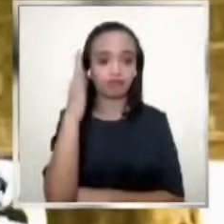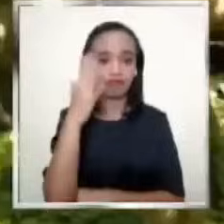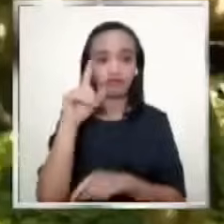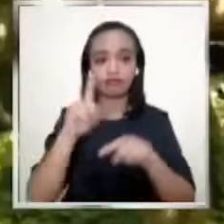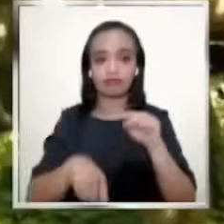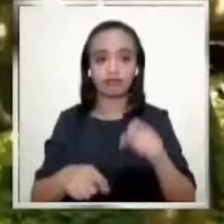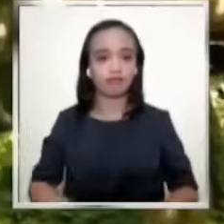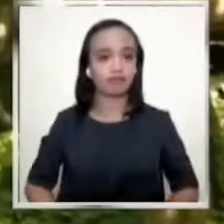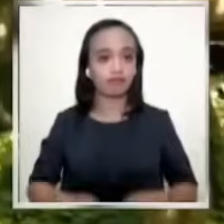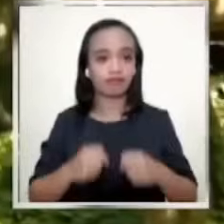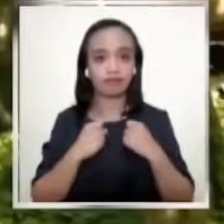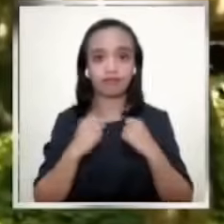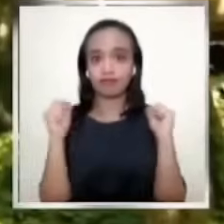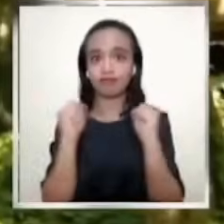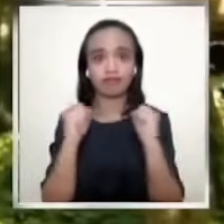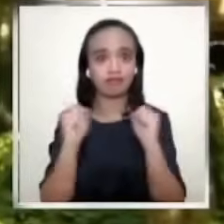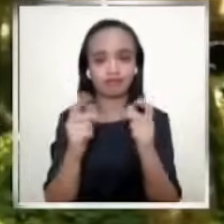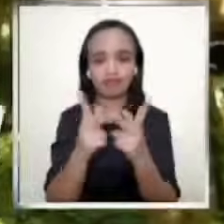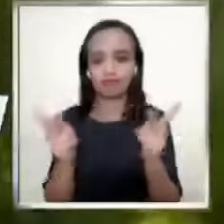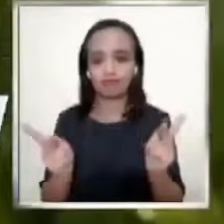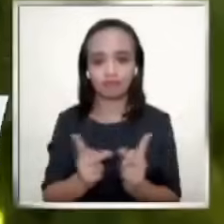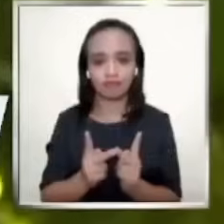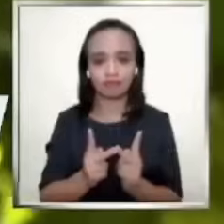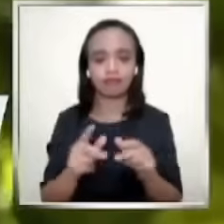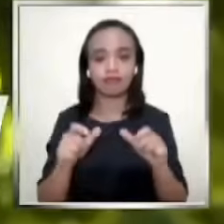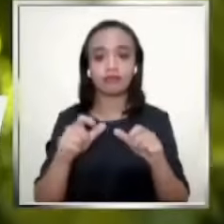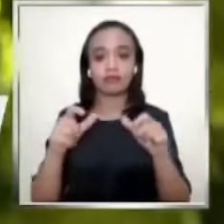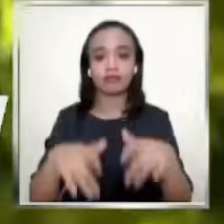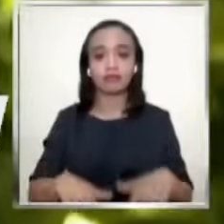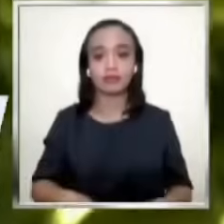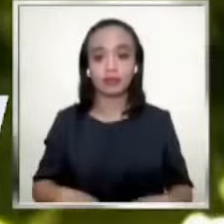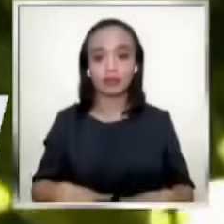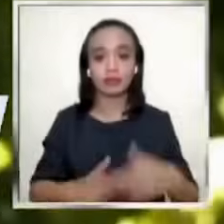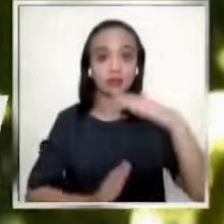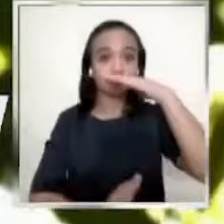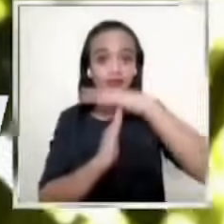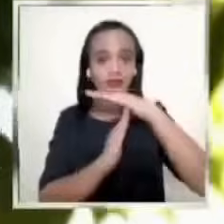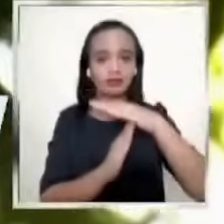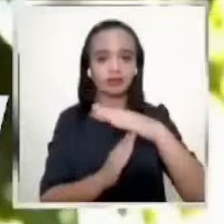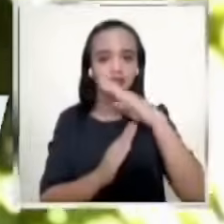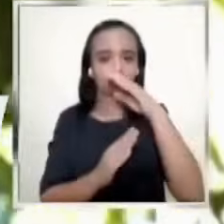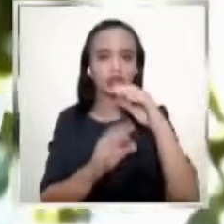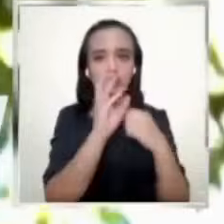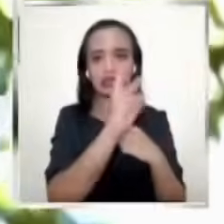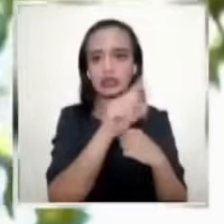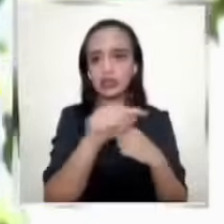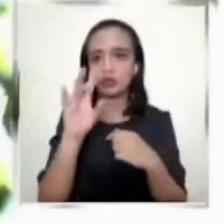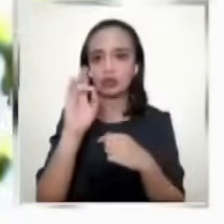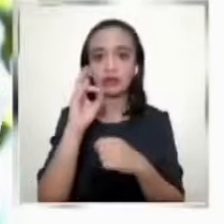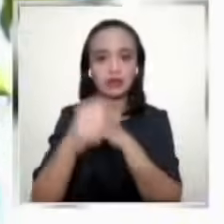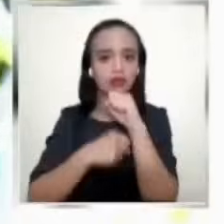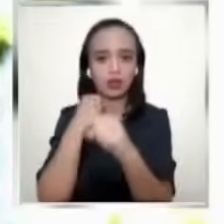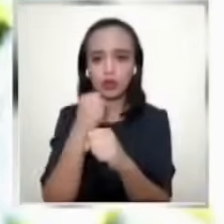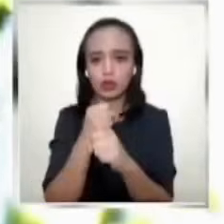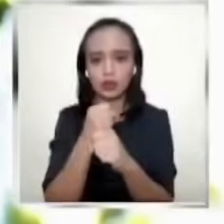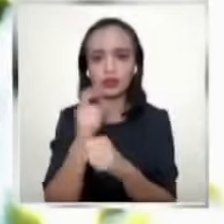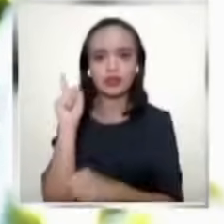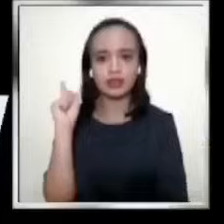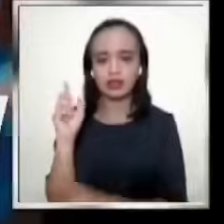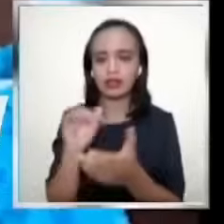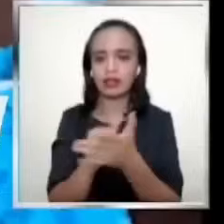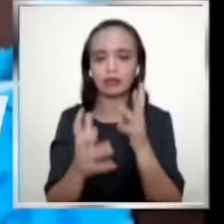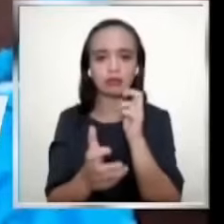klima? Mahaba din ang lifespan ng tropical fruit na ito, mula 60 hanggang 70 years. Langka din ang tinuturing na pinakamalaking tree-borne fruit sa buong